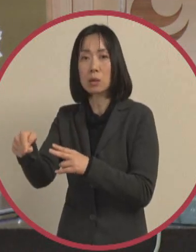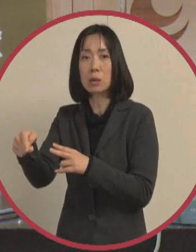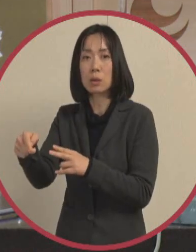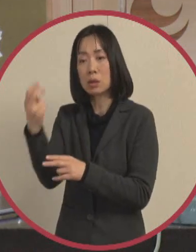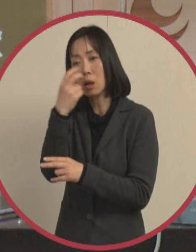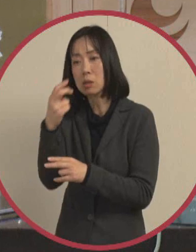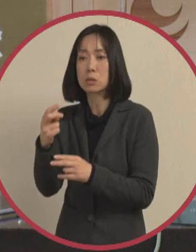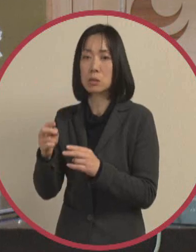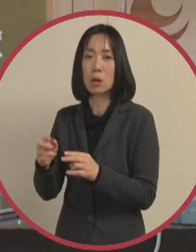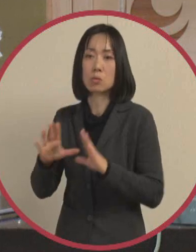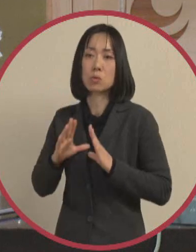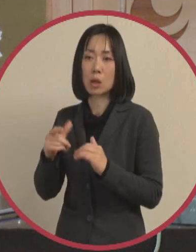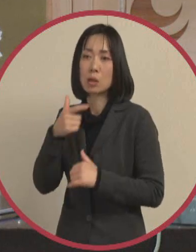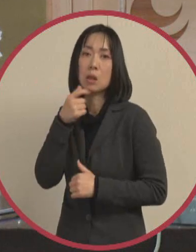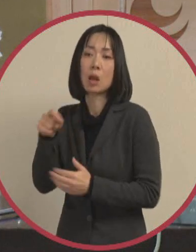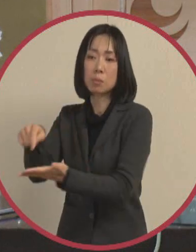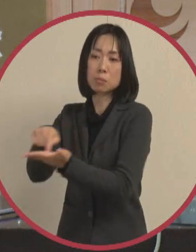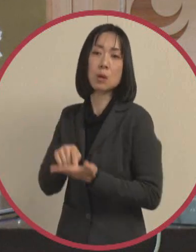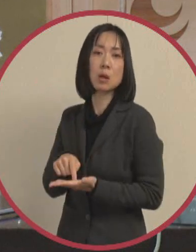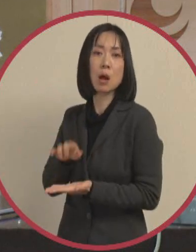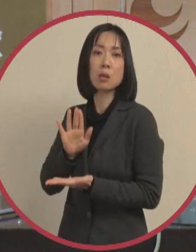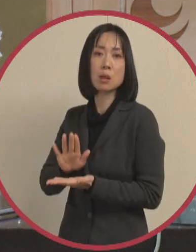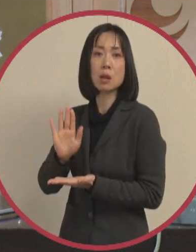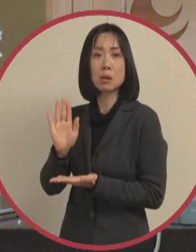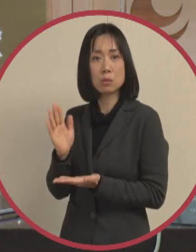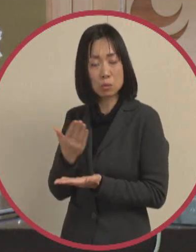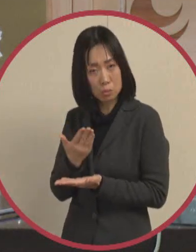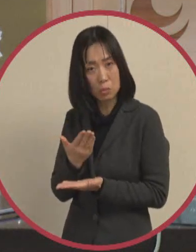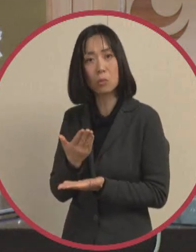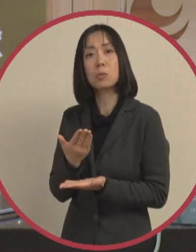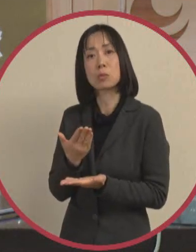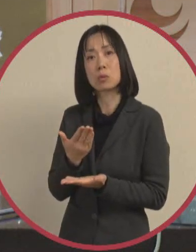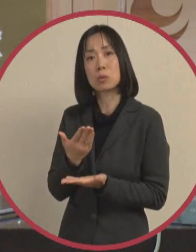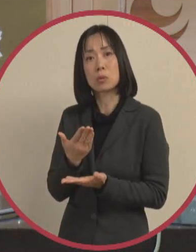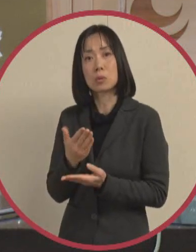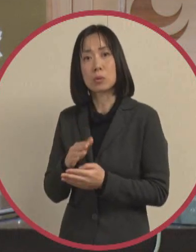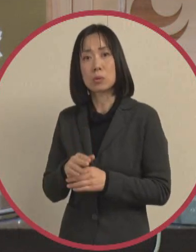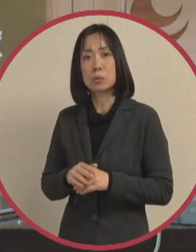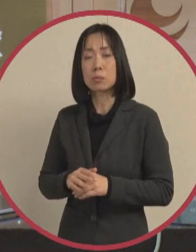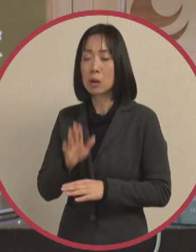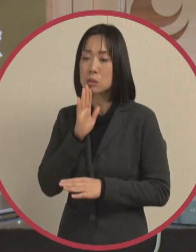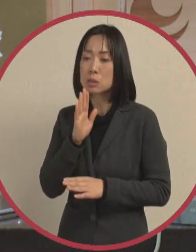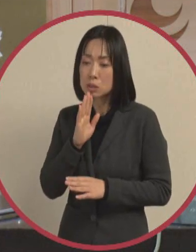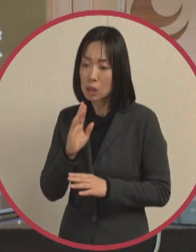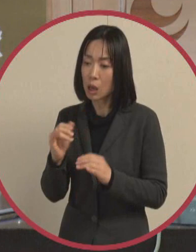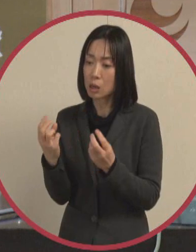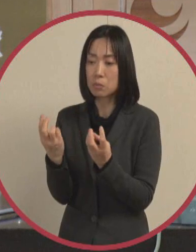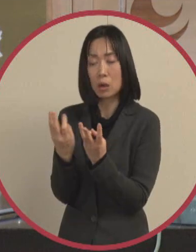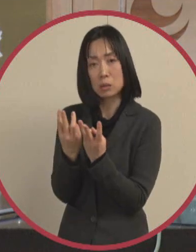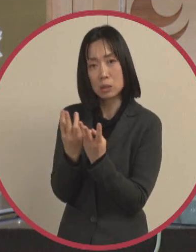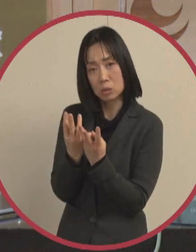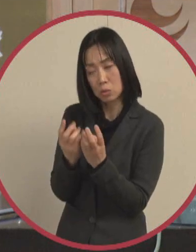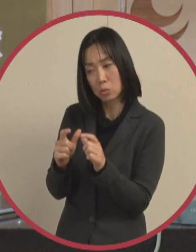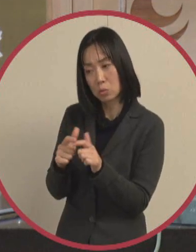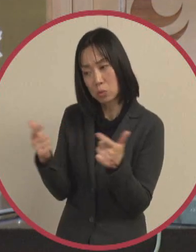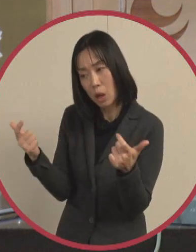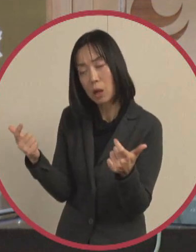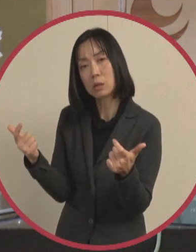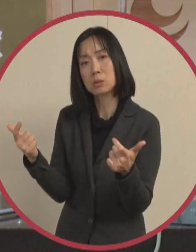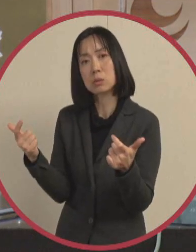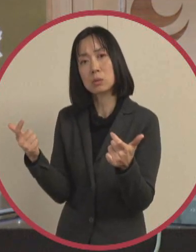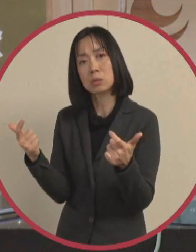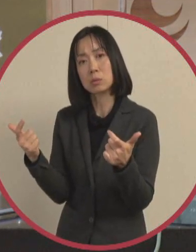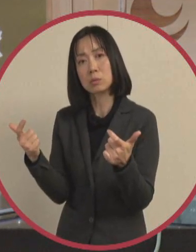あの職場を通じたあの検査も含めてですね、人数をあの増やすということが非常に重要だと思っています